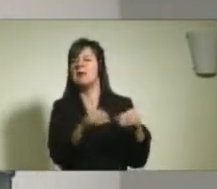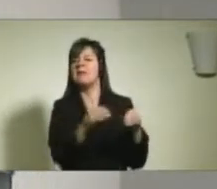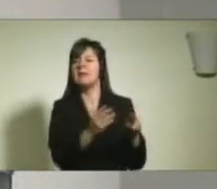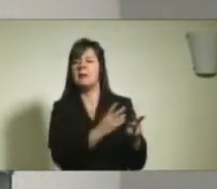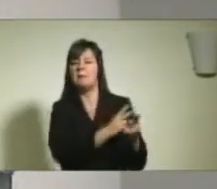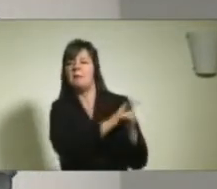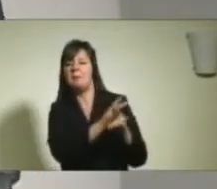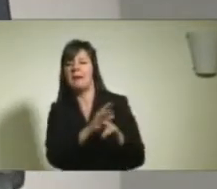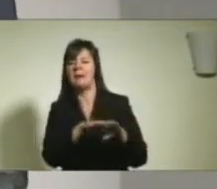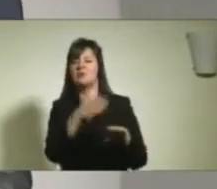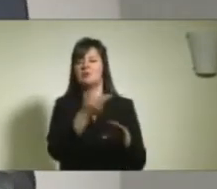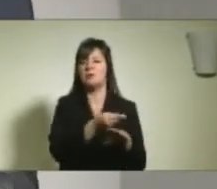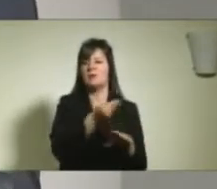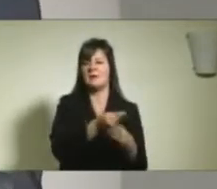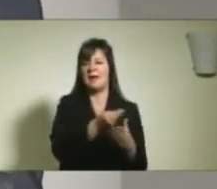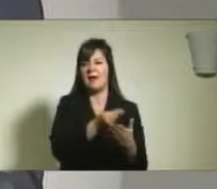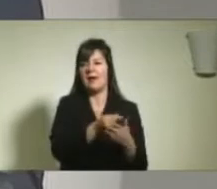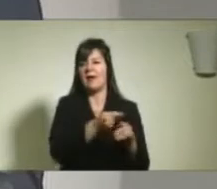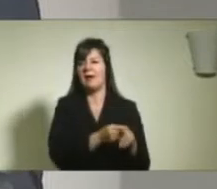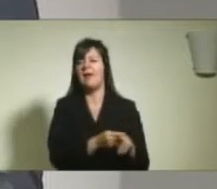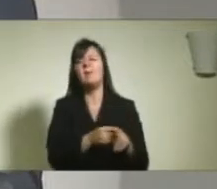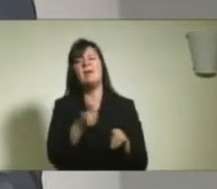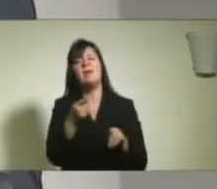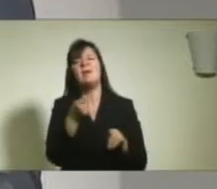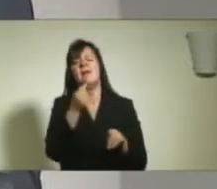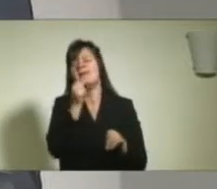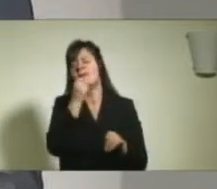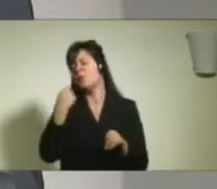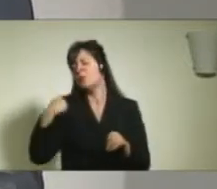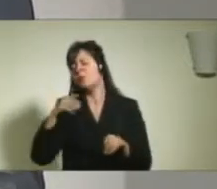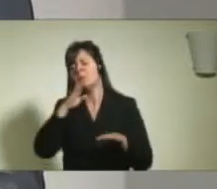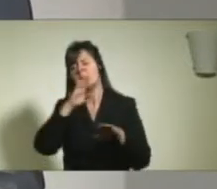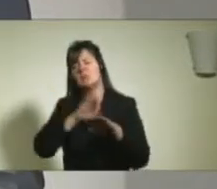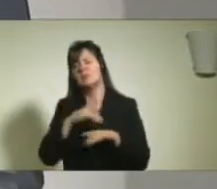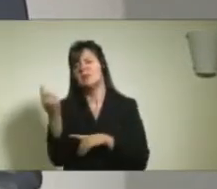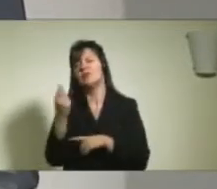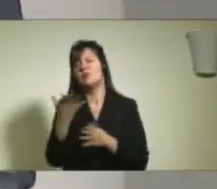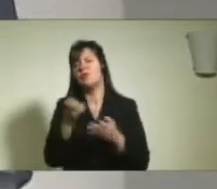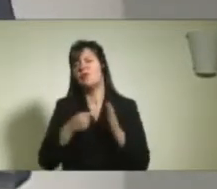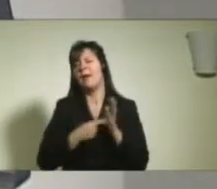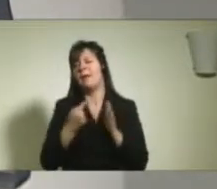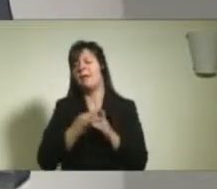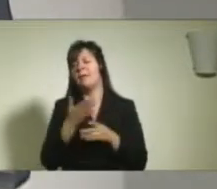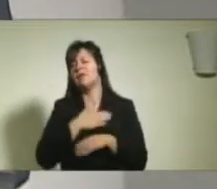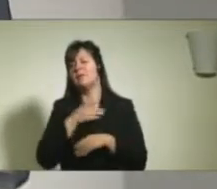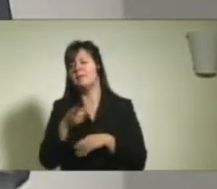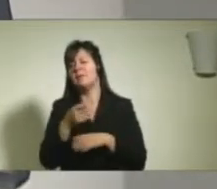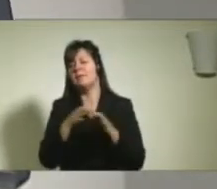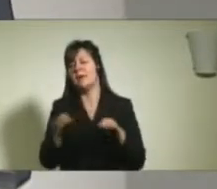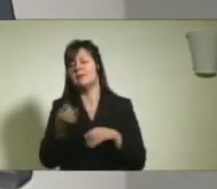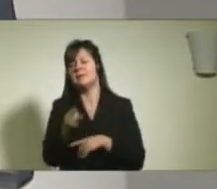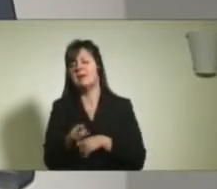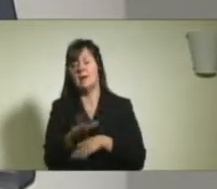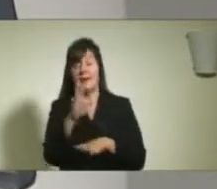quelque chose au début que je voudrais répéter. Vous avez dit les gens organisés peuvent